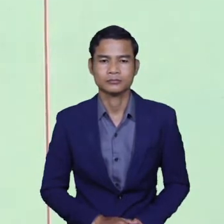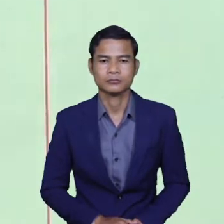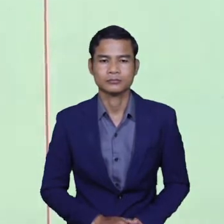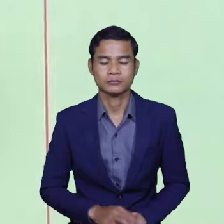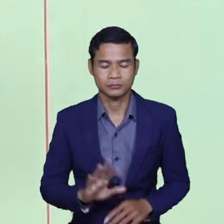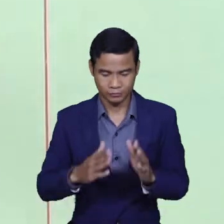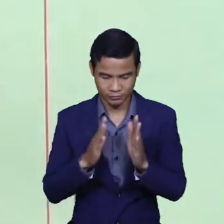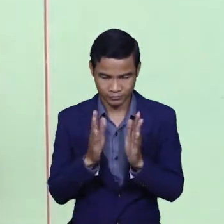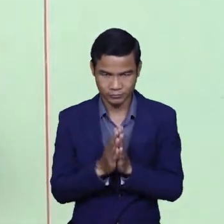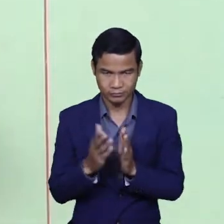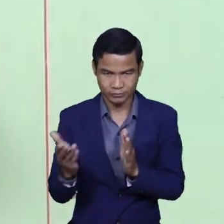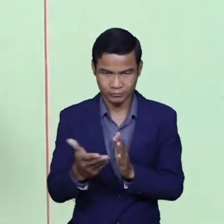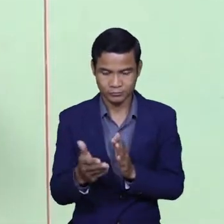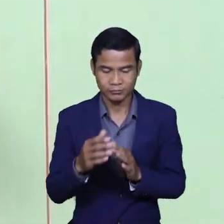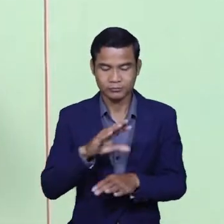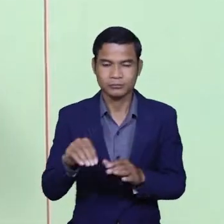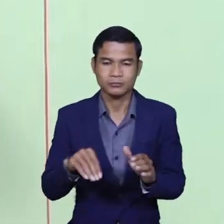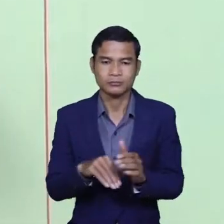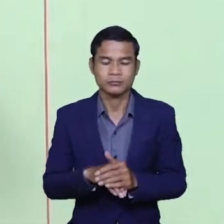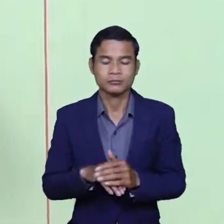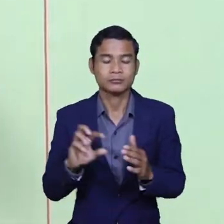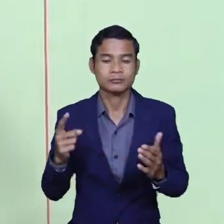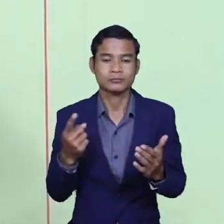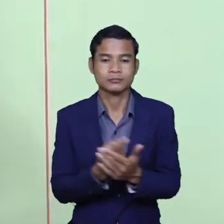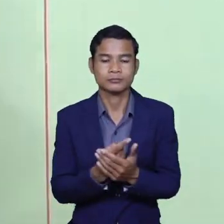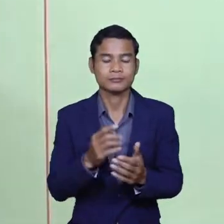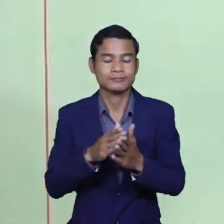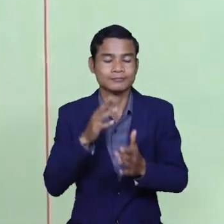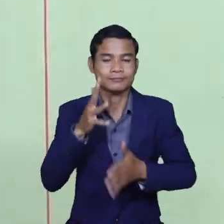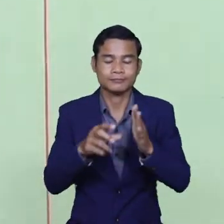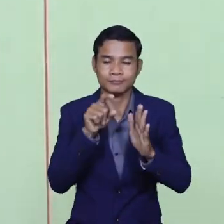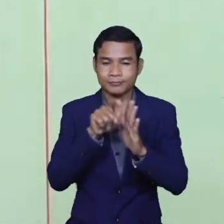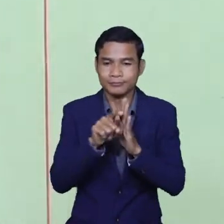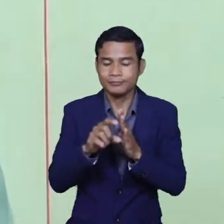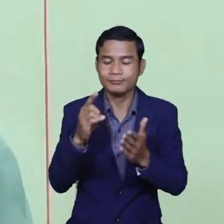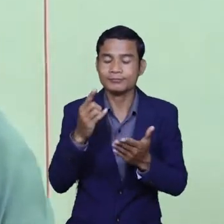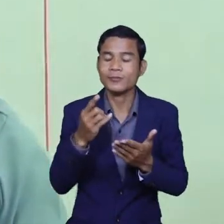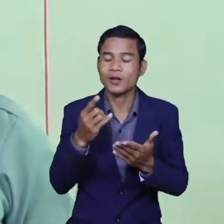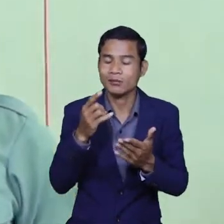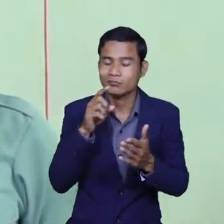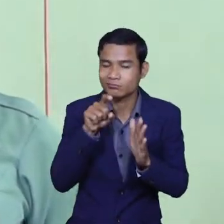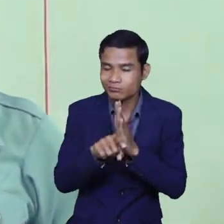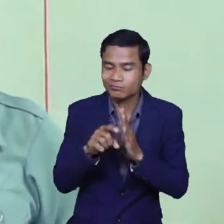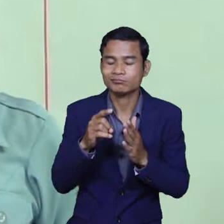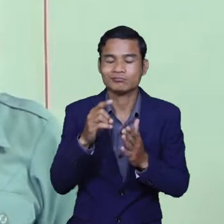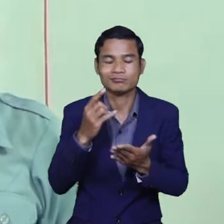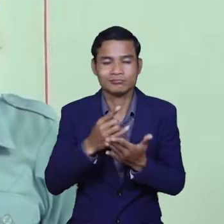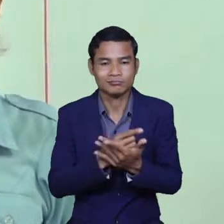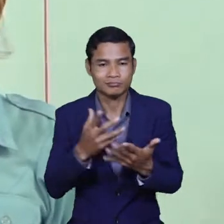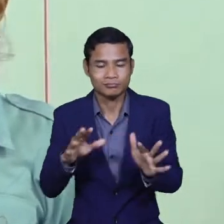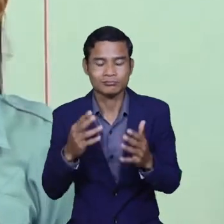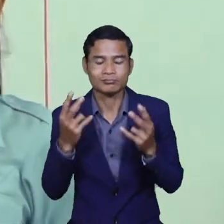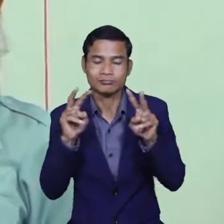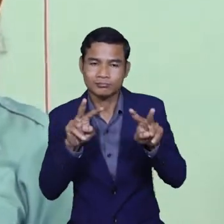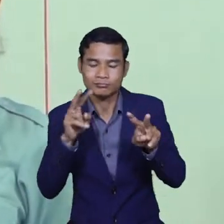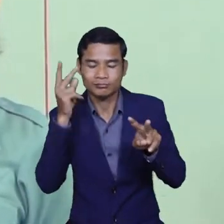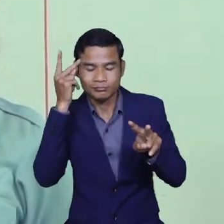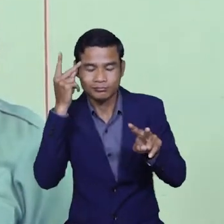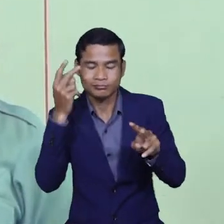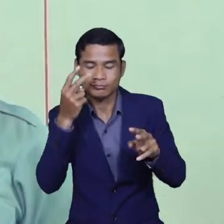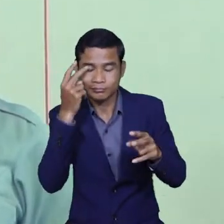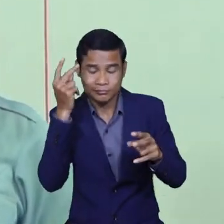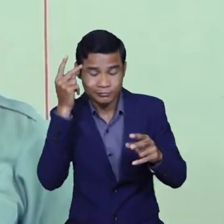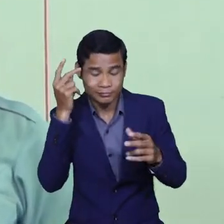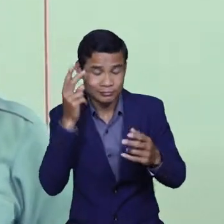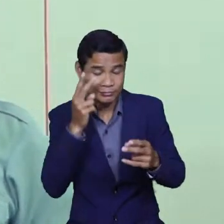ចាអរគុណកូនកូនទាំងអស់គ្នាអញ្ចឹងកូនបានចូលរួមចាអានចំណងជើងរួចហើយកូនធ្វើការផ្ទៀងផ្ទាត់មើលអ្វីដែលកូនបានគិតទុកតើត្រឹមត្រូវដែរឬទេ